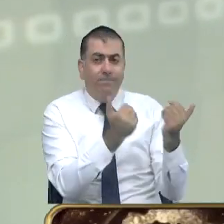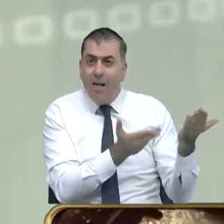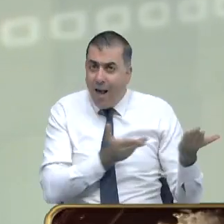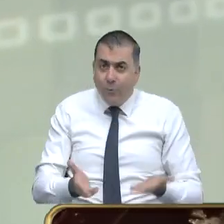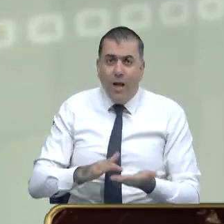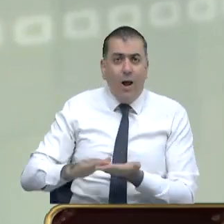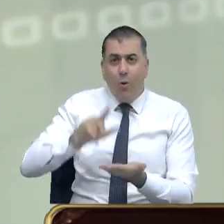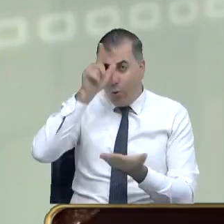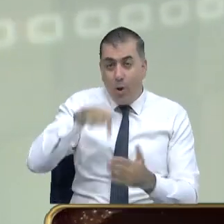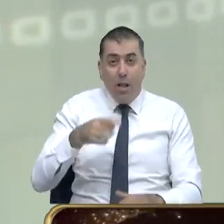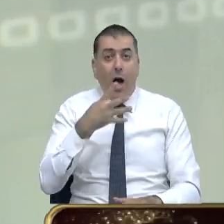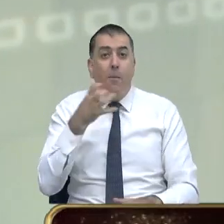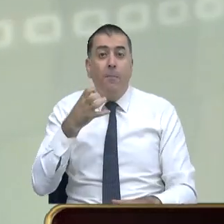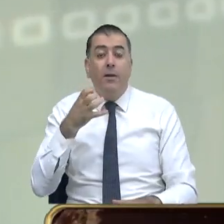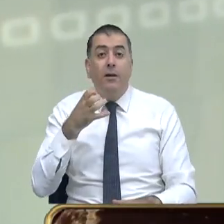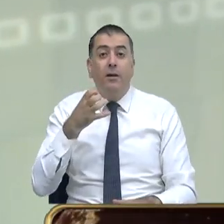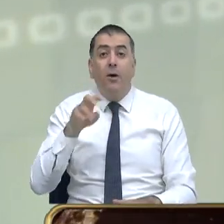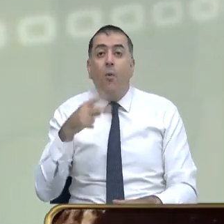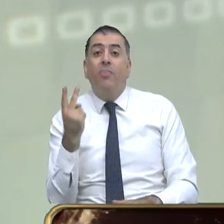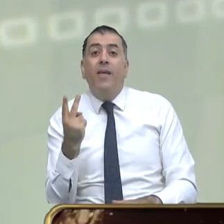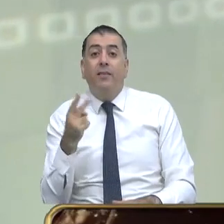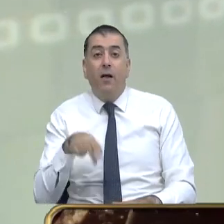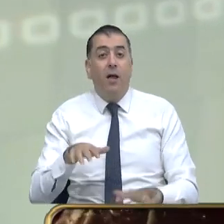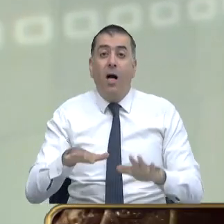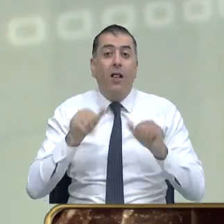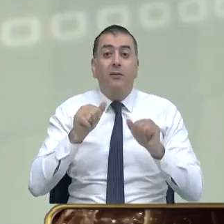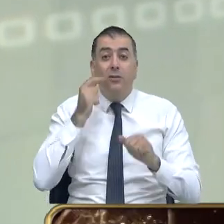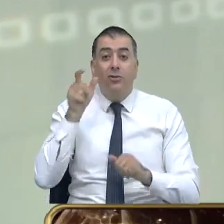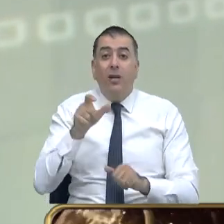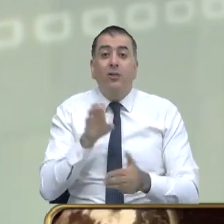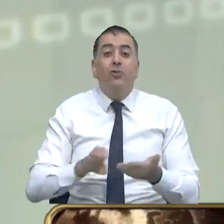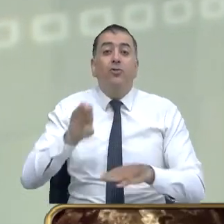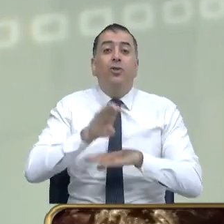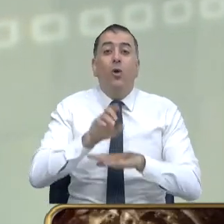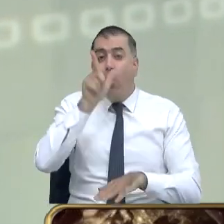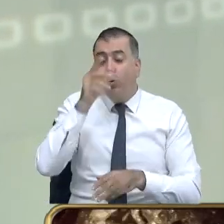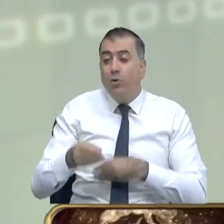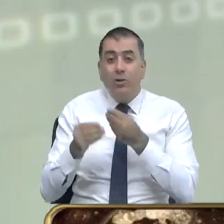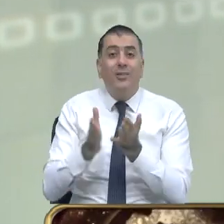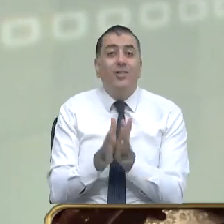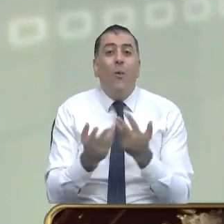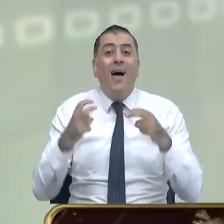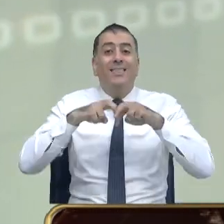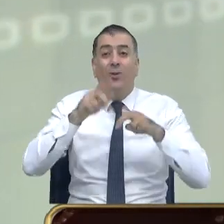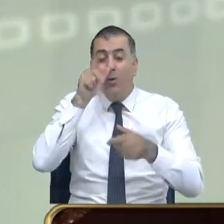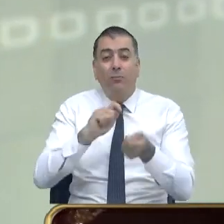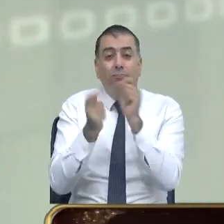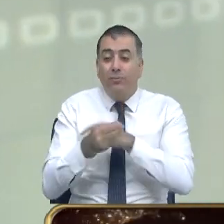ان هناك نحو 4 مستثمرين قد حصلوا على الجنسيه الاردنيه منذ عام 2018